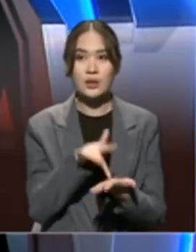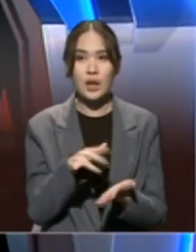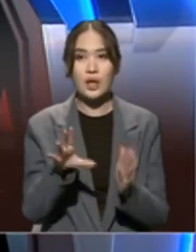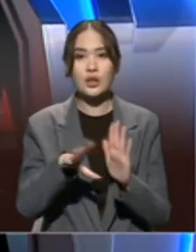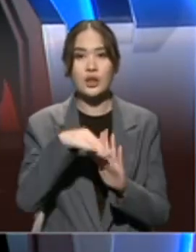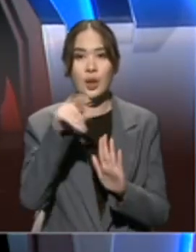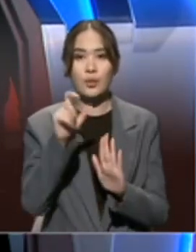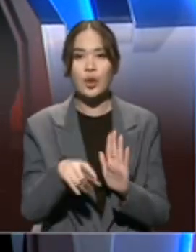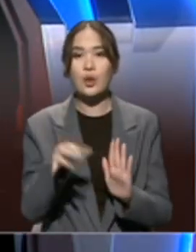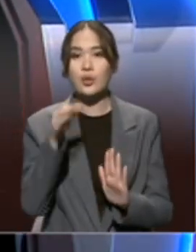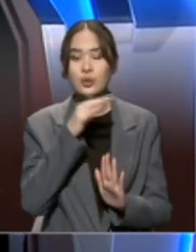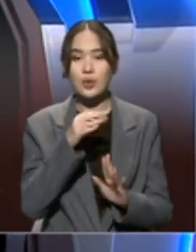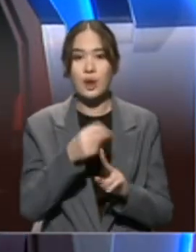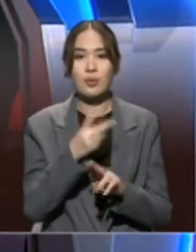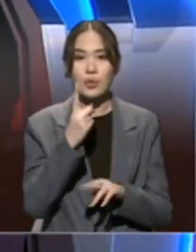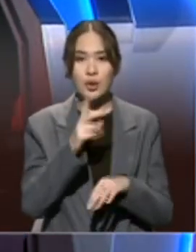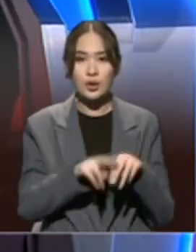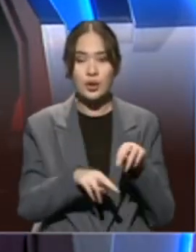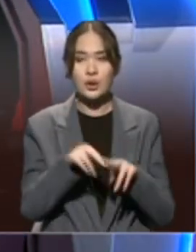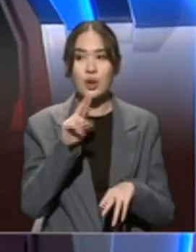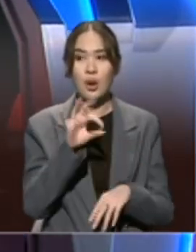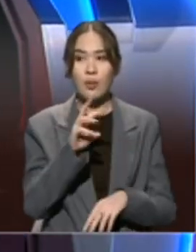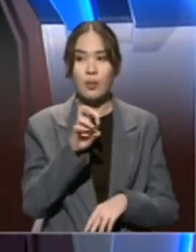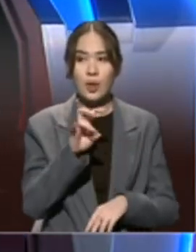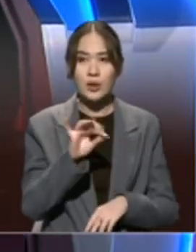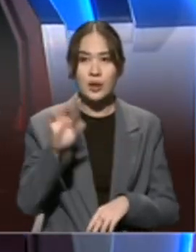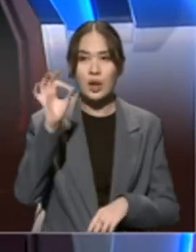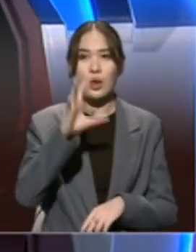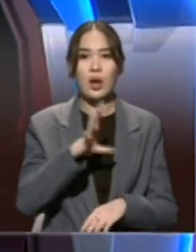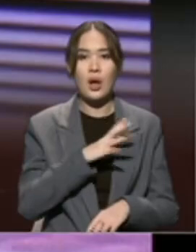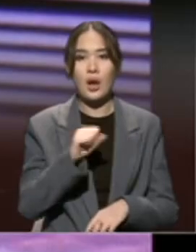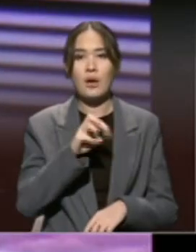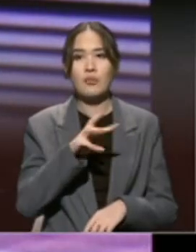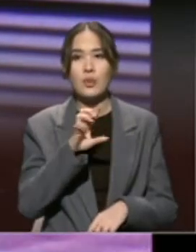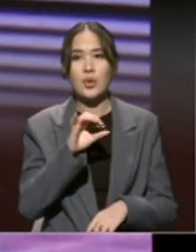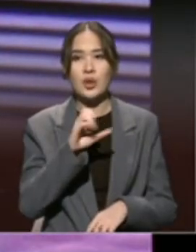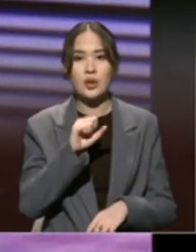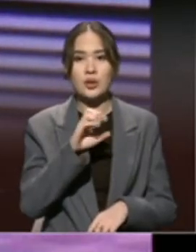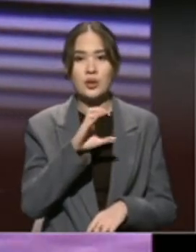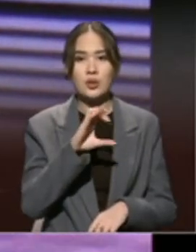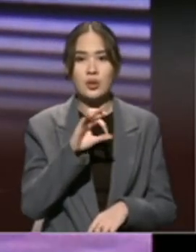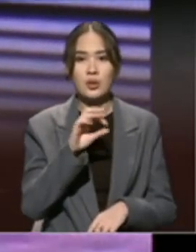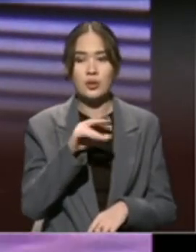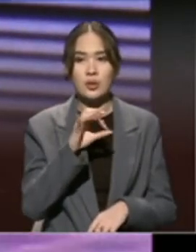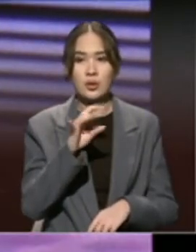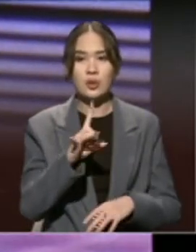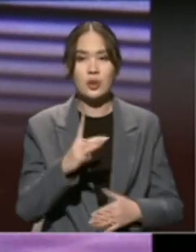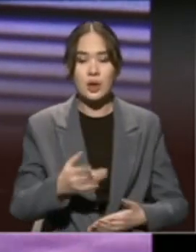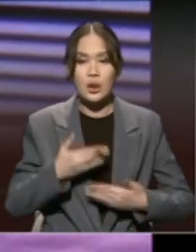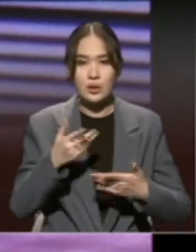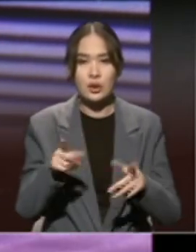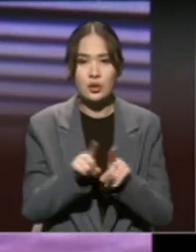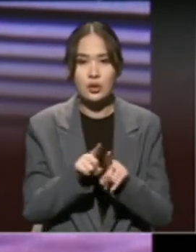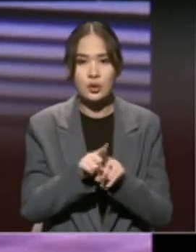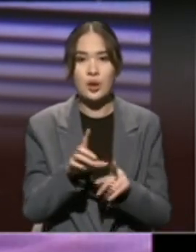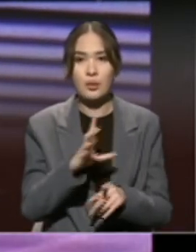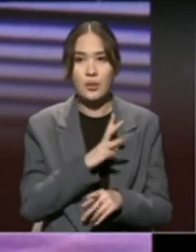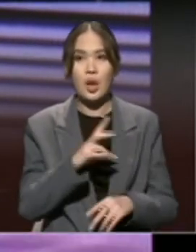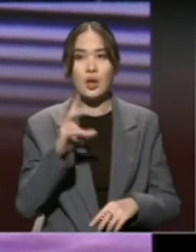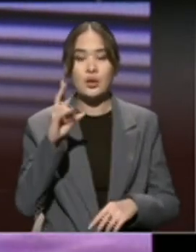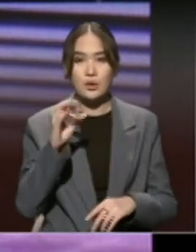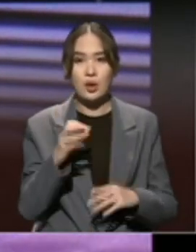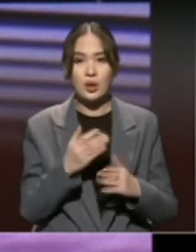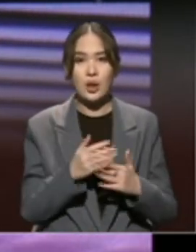депутат болмай тұрып бір құрылыс компаниясы мен мысалға бренд амбассадорлыққа да шақырған еді, оны өзімнің оқырман таныстарым біледі, енді атын айтпасам да қазір тікелей